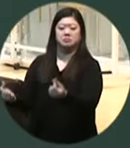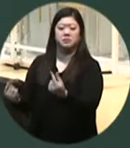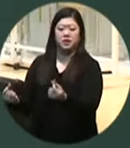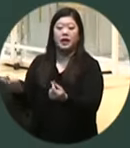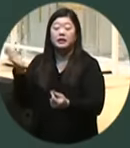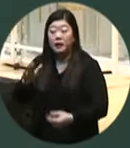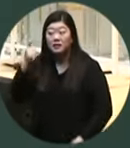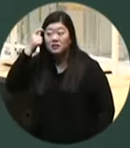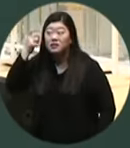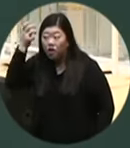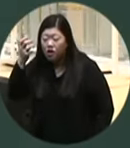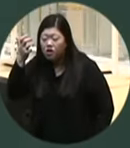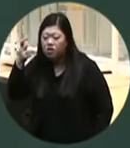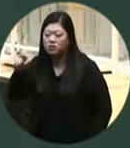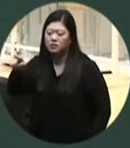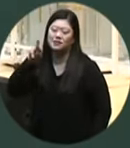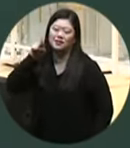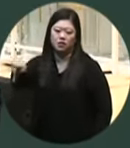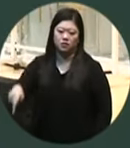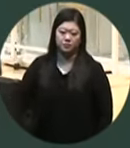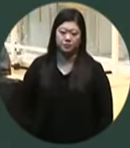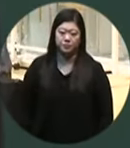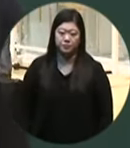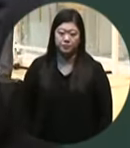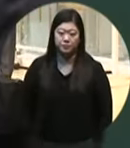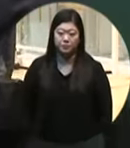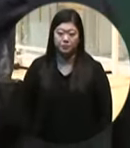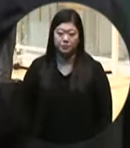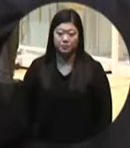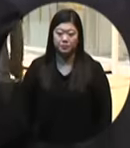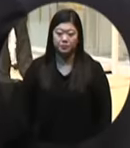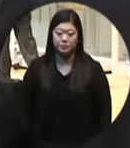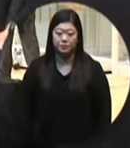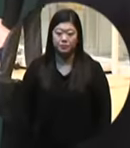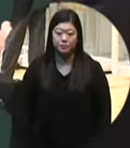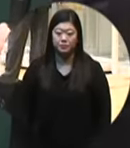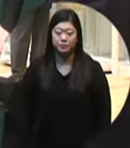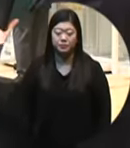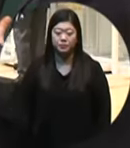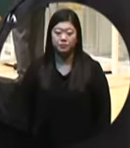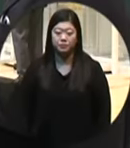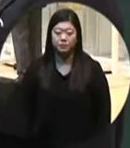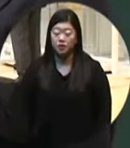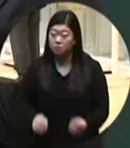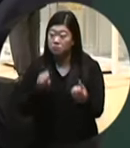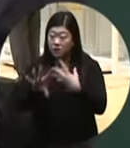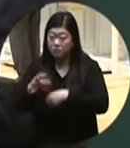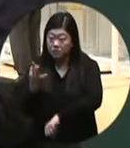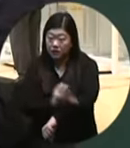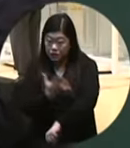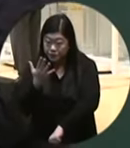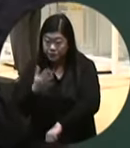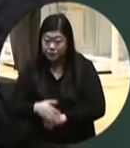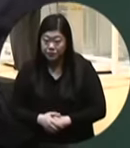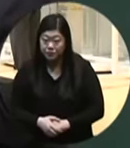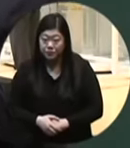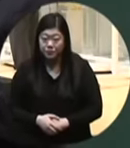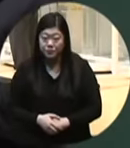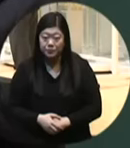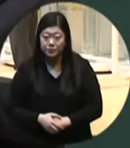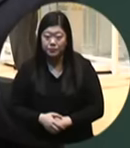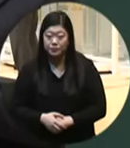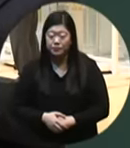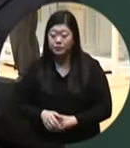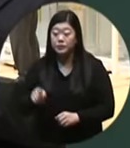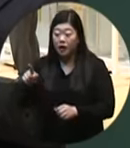영적으로 잘못됐음. However, spiritually, it is wrong. 그러면 간단한 답입니다. That's a simple answer. 굉장히 영적